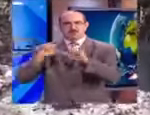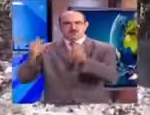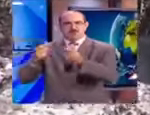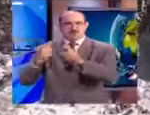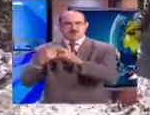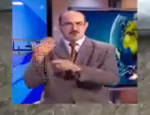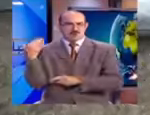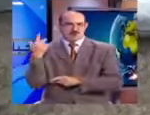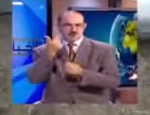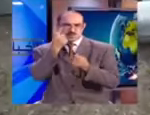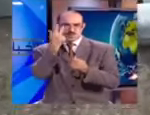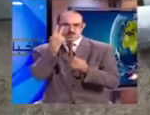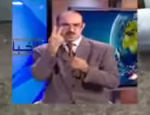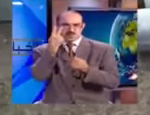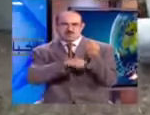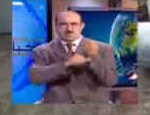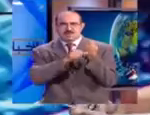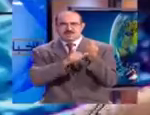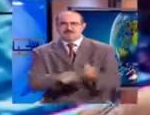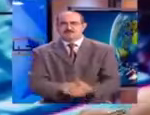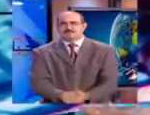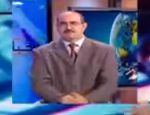نحو أسبوعين.